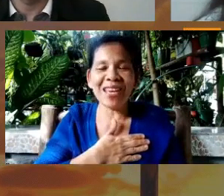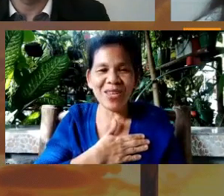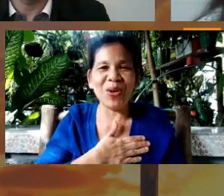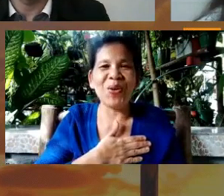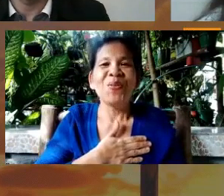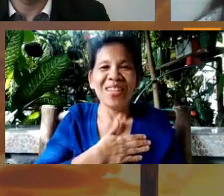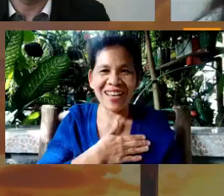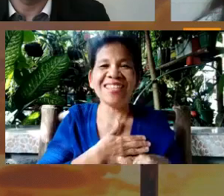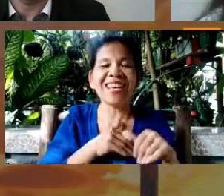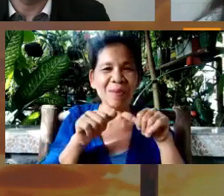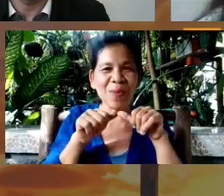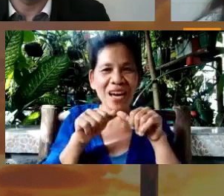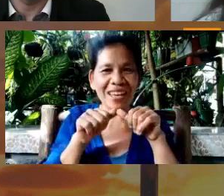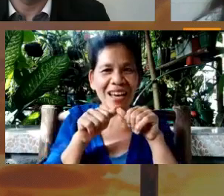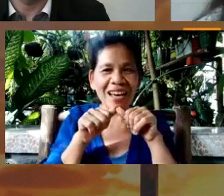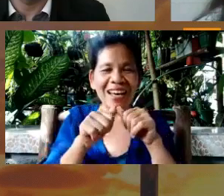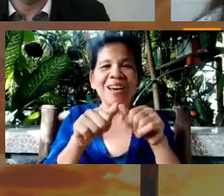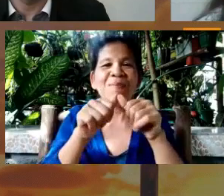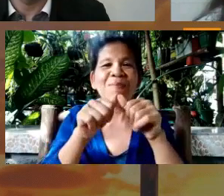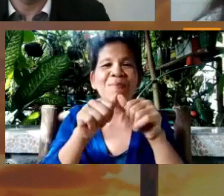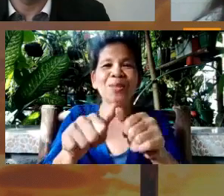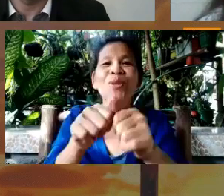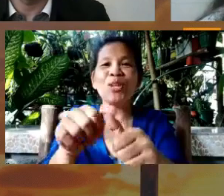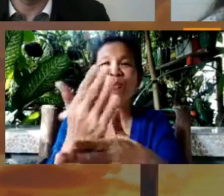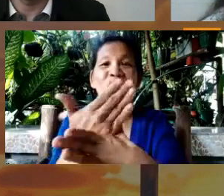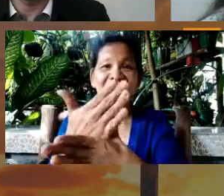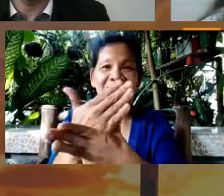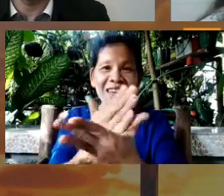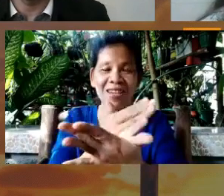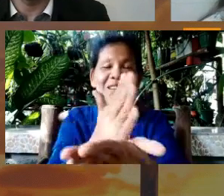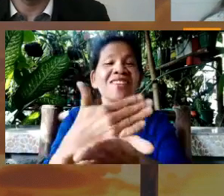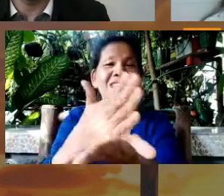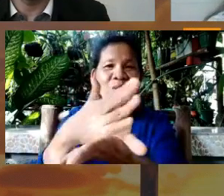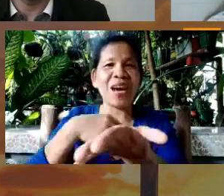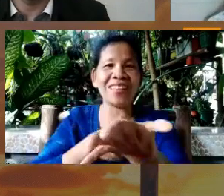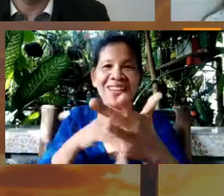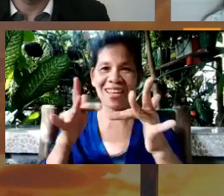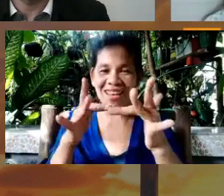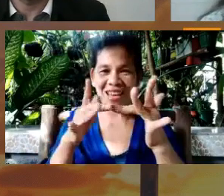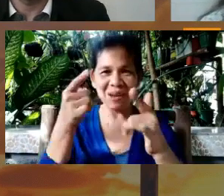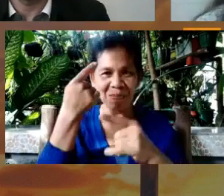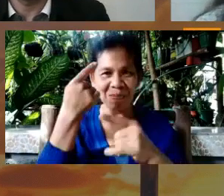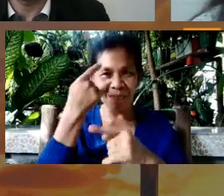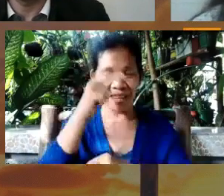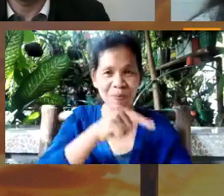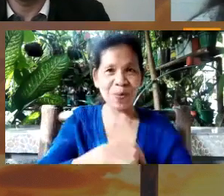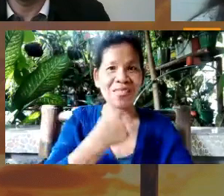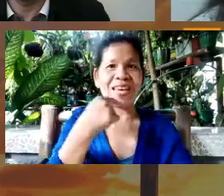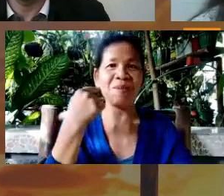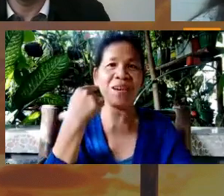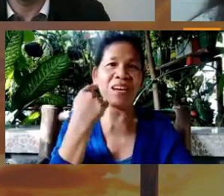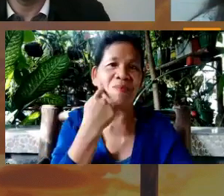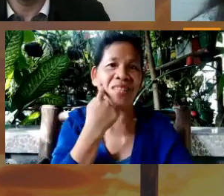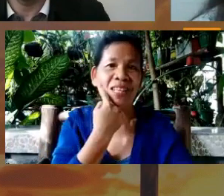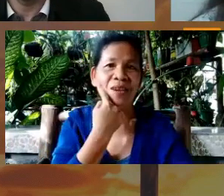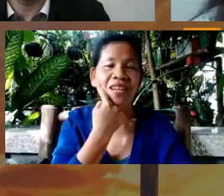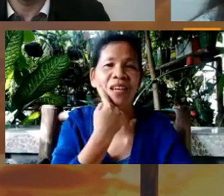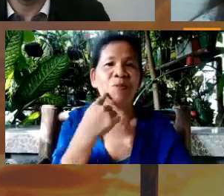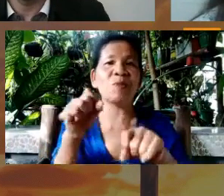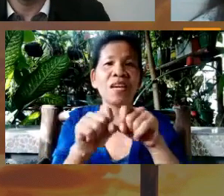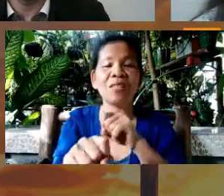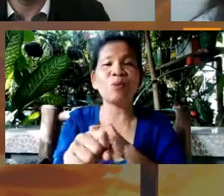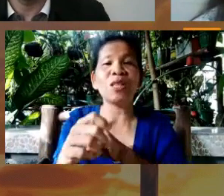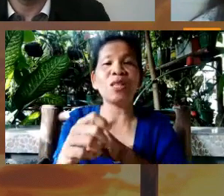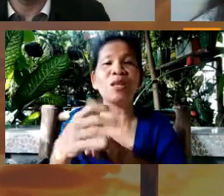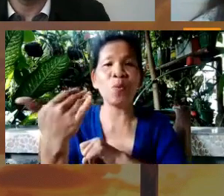pakiusap sa inyo, na sana po ay patuloy niyo pong i-share yung ating link para po sa ating mga kapatid na mga